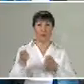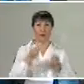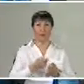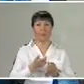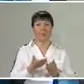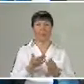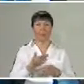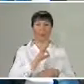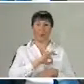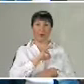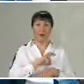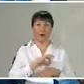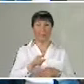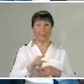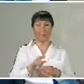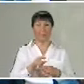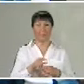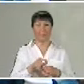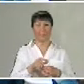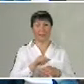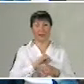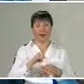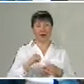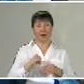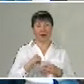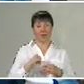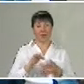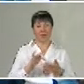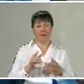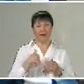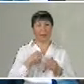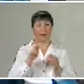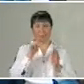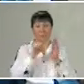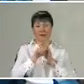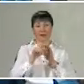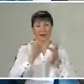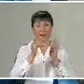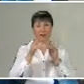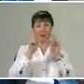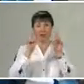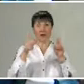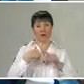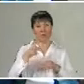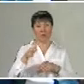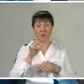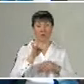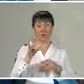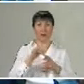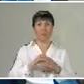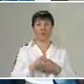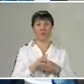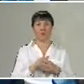так как интернет отношении такая самая для меня доступная область вот я пошла на эти курсы чтобы суметь